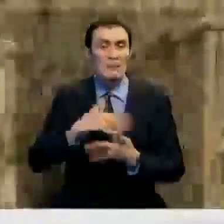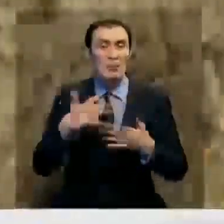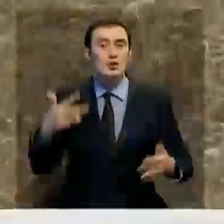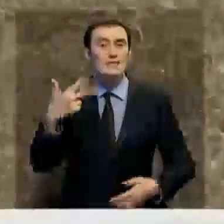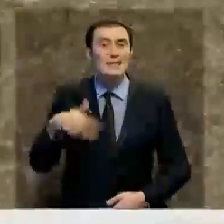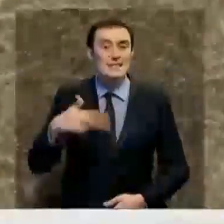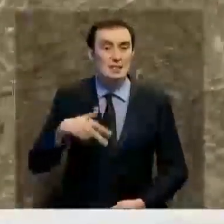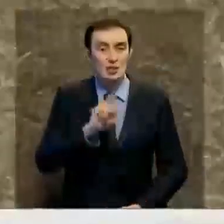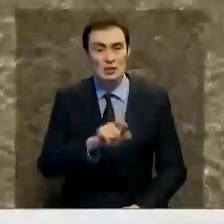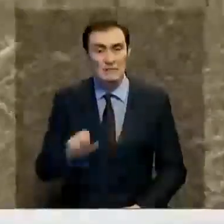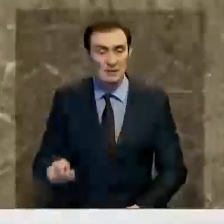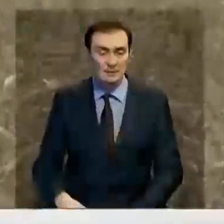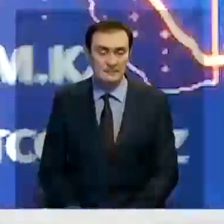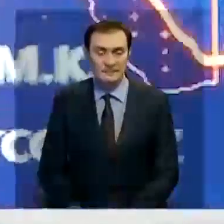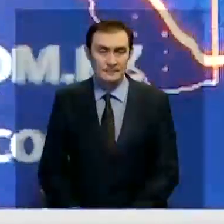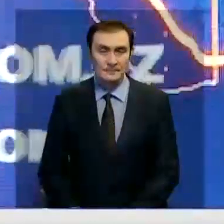больше 30 человек.